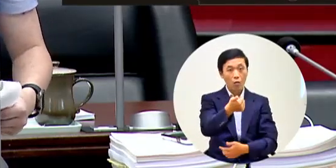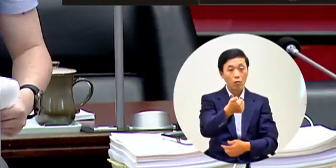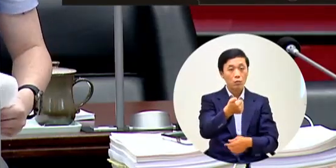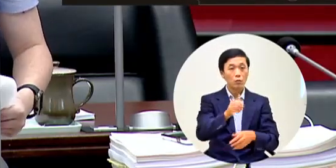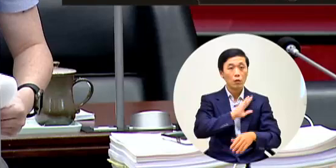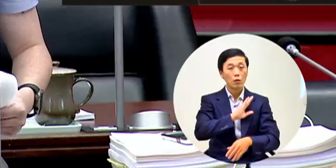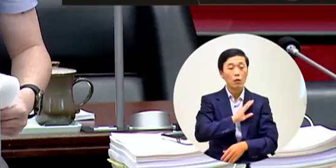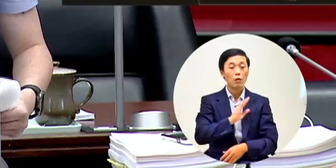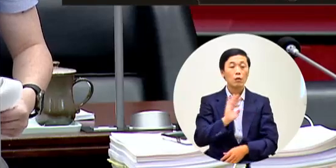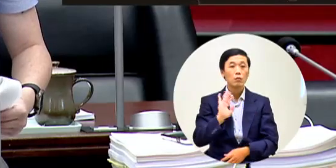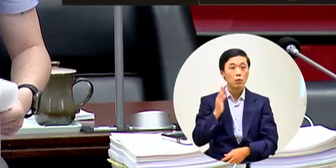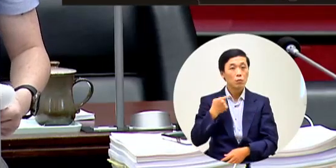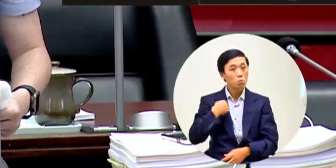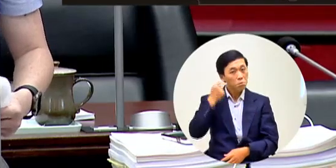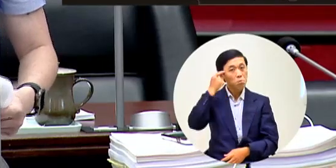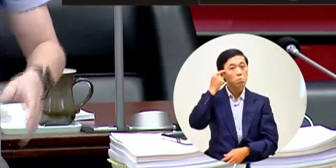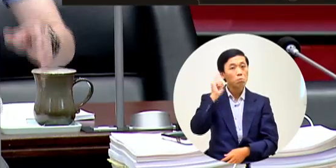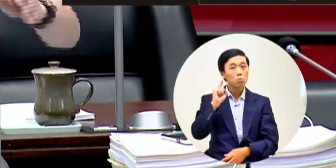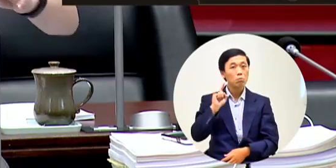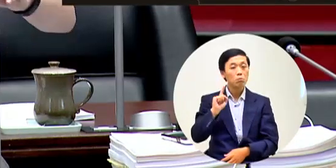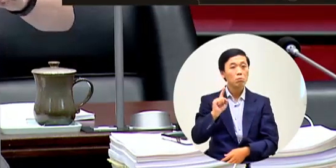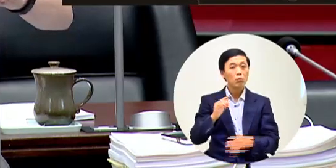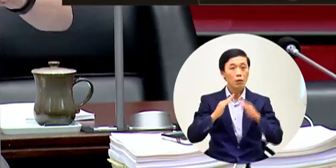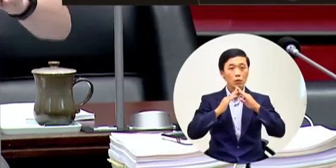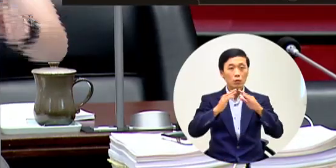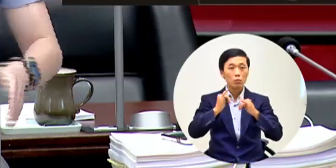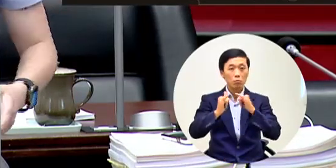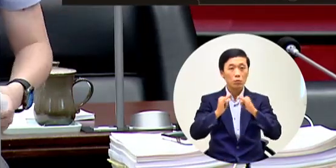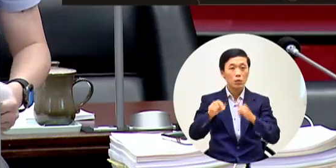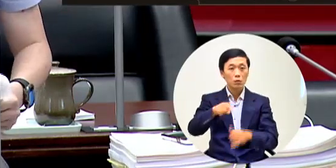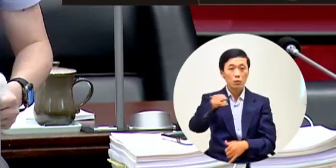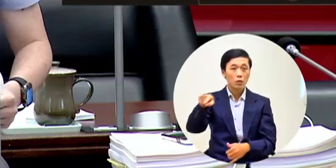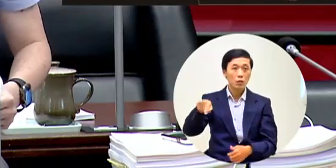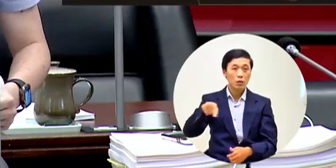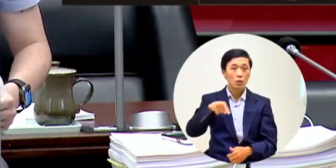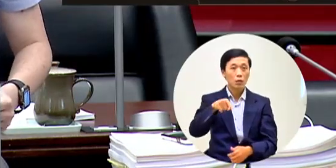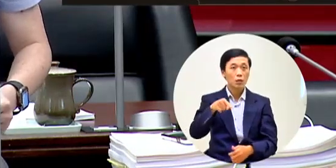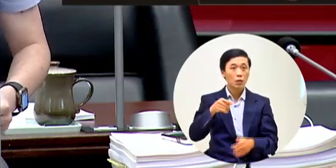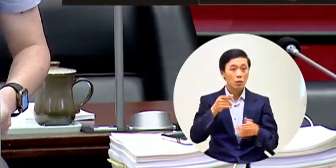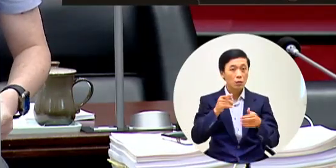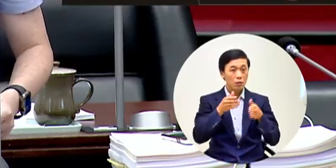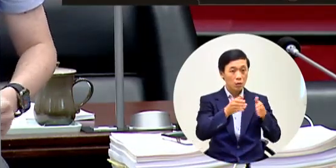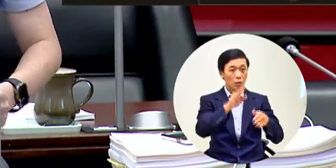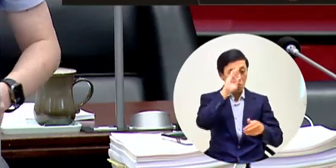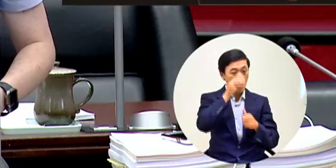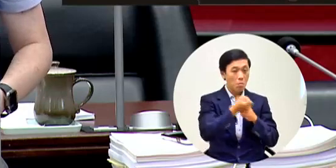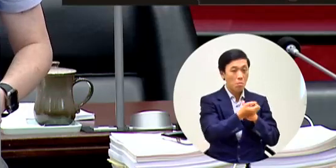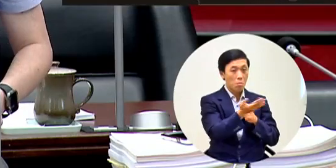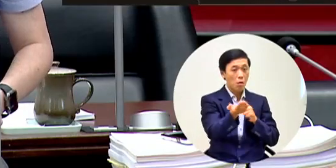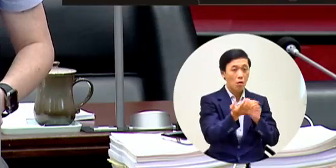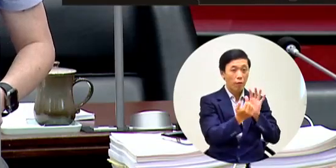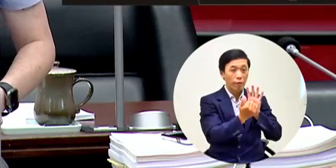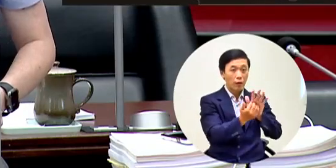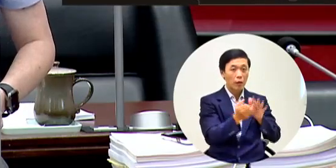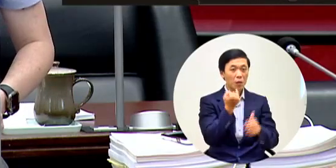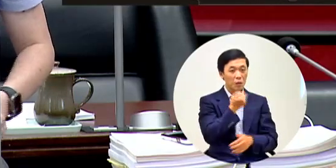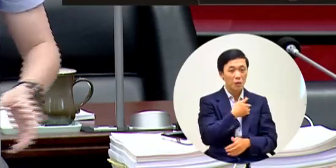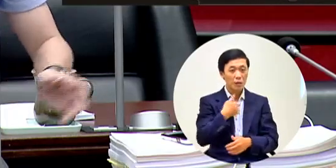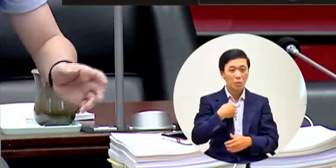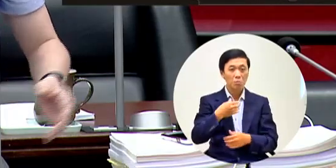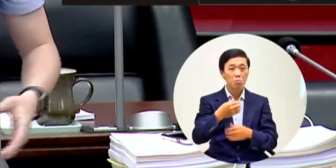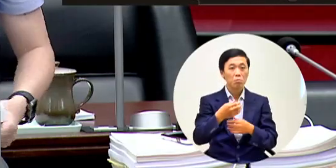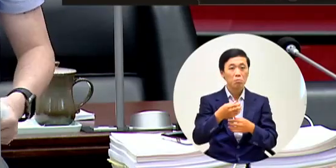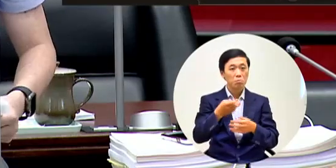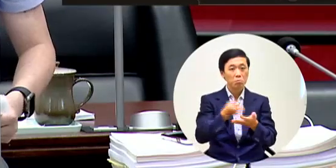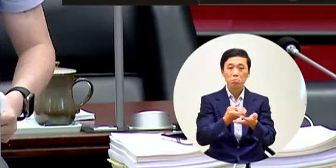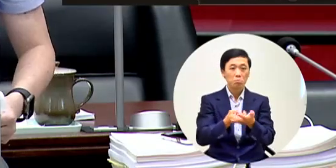我感觉我们现在的市民哦，可能对这个防疫可能有一点松懈哦，在